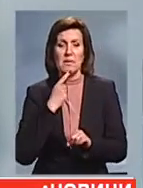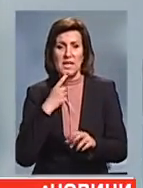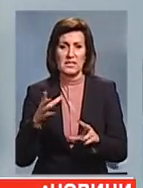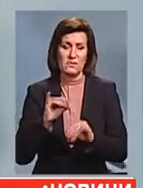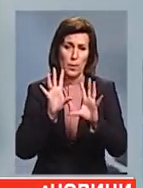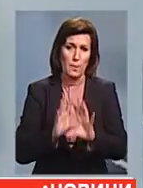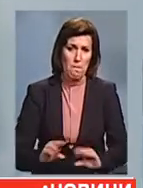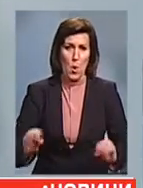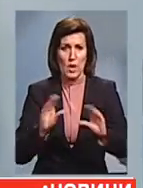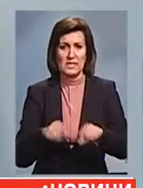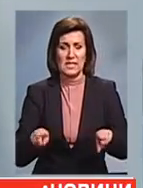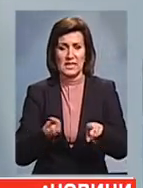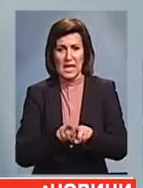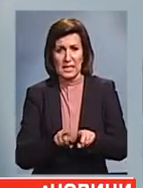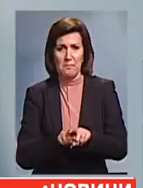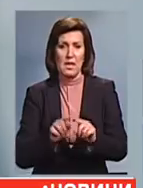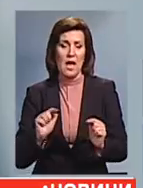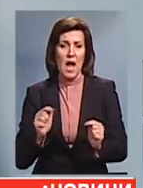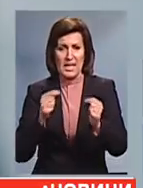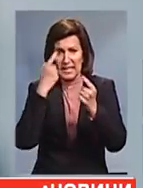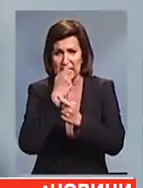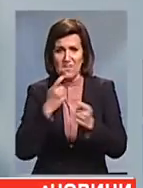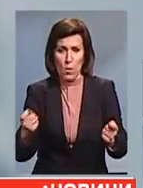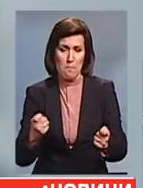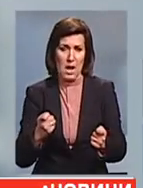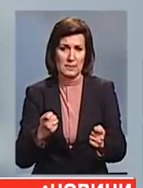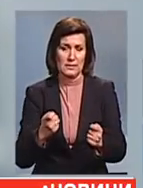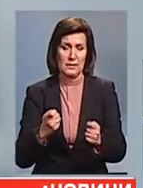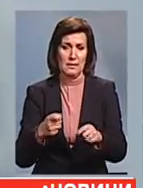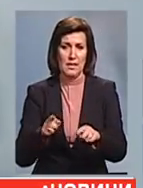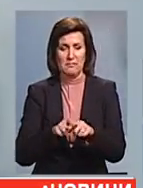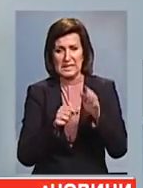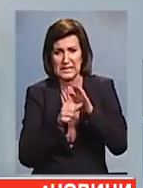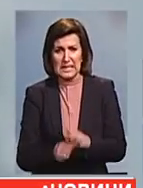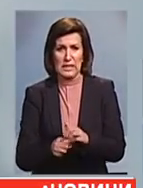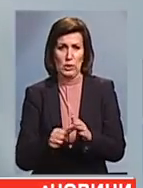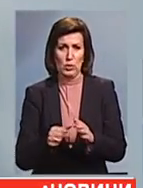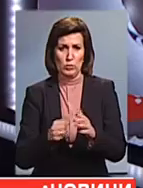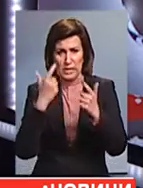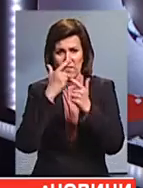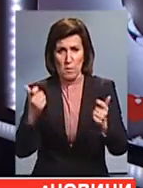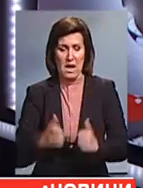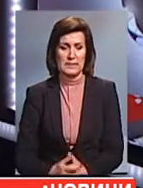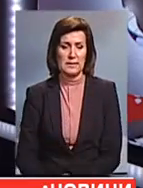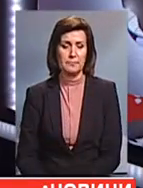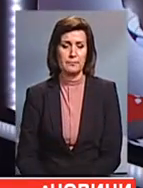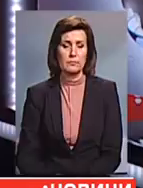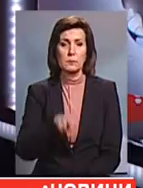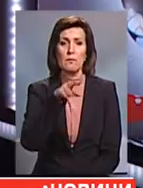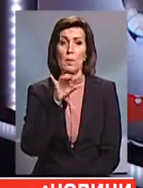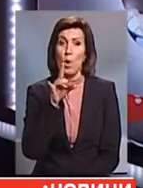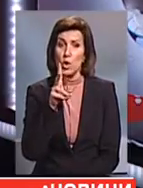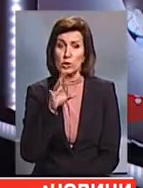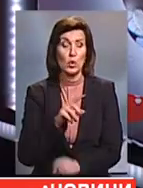все погасить такими волнами антиинформации, да, какой-то дискредитирующей информации. Петро